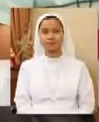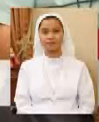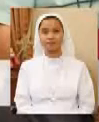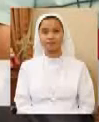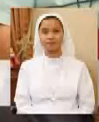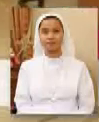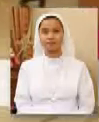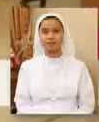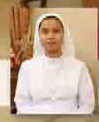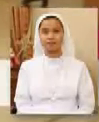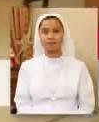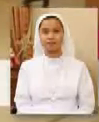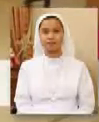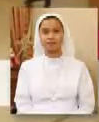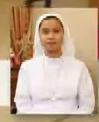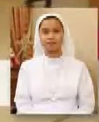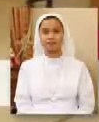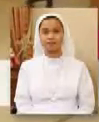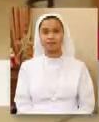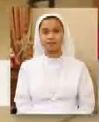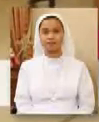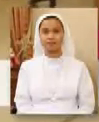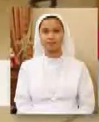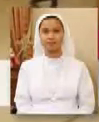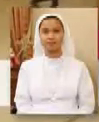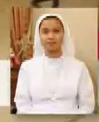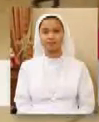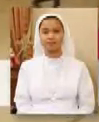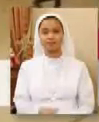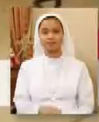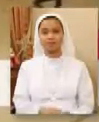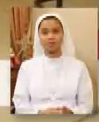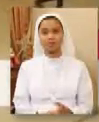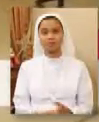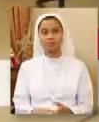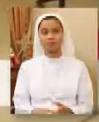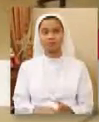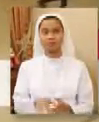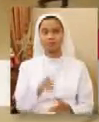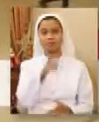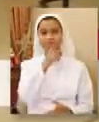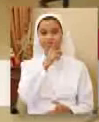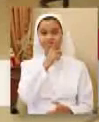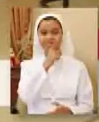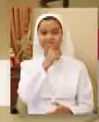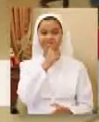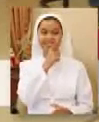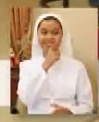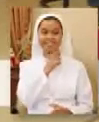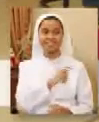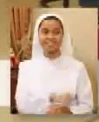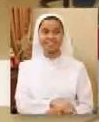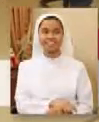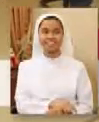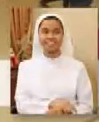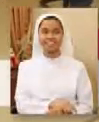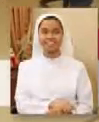Pababa. Pag, sunrise, sunset. Paano pag lunch? Arges.